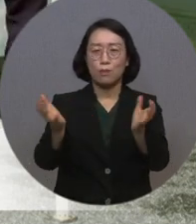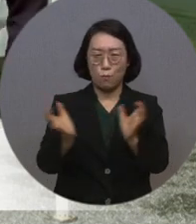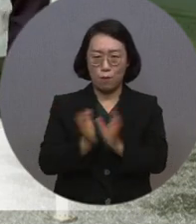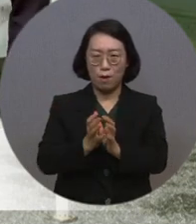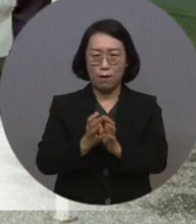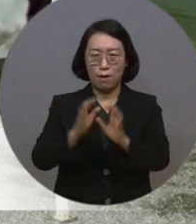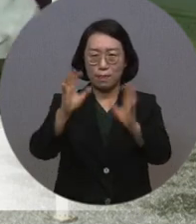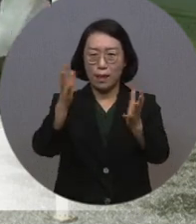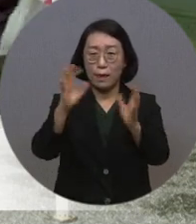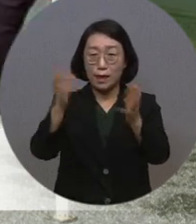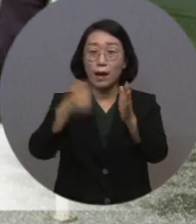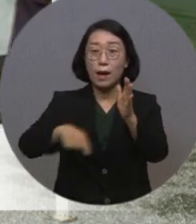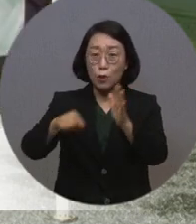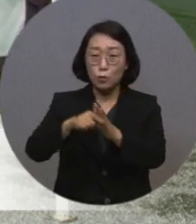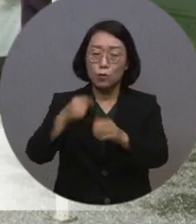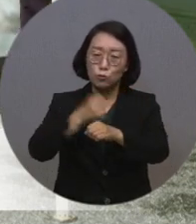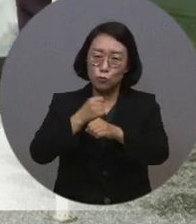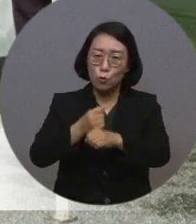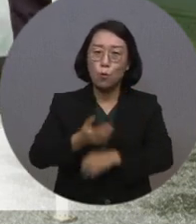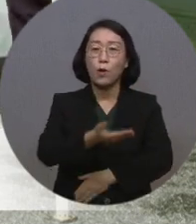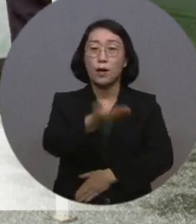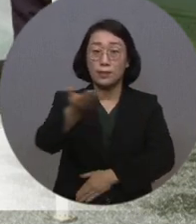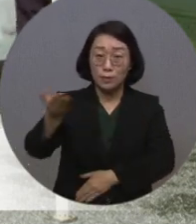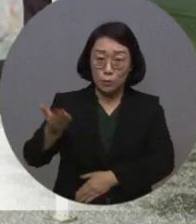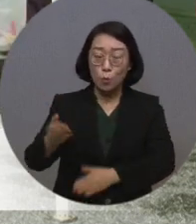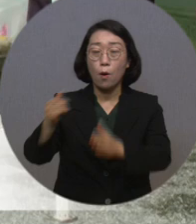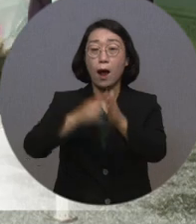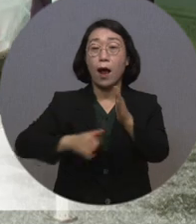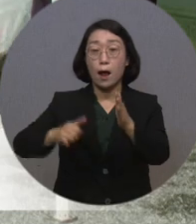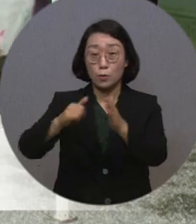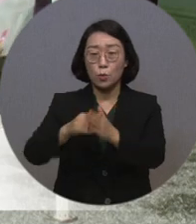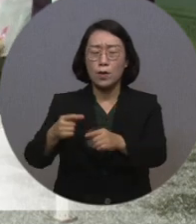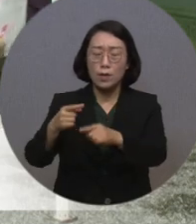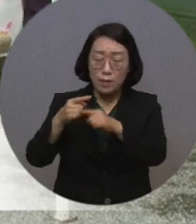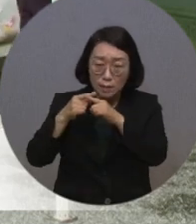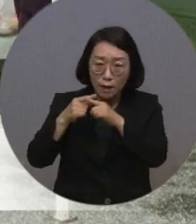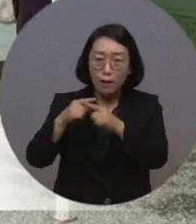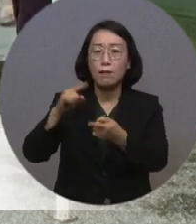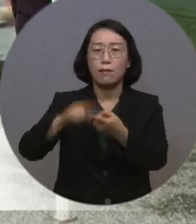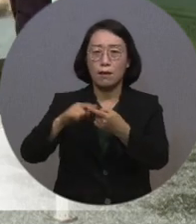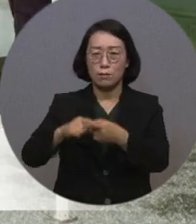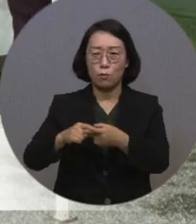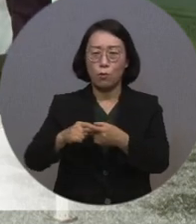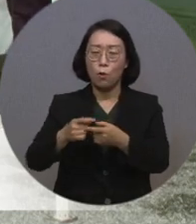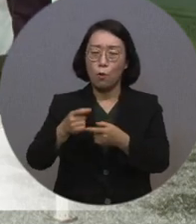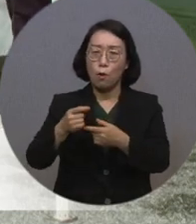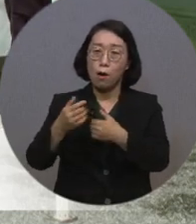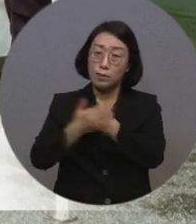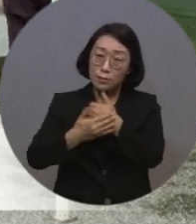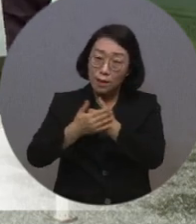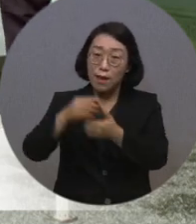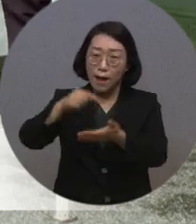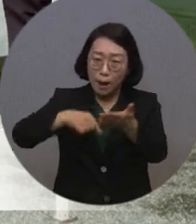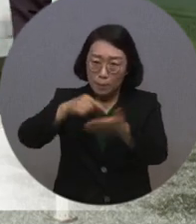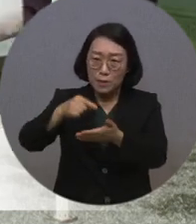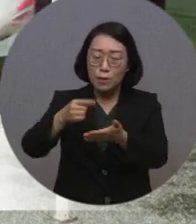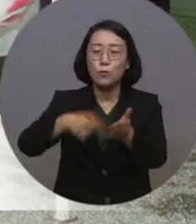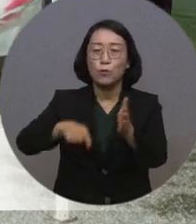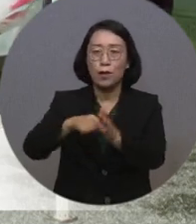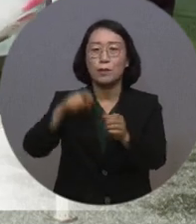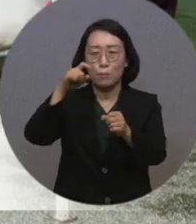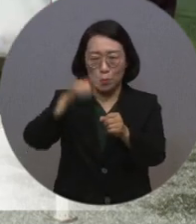국가유공자님과 보은 가족들을 위해서 그분들의 희생이 있었기에 저희가 작으나마 그분들한테 은혜의